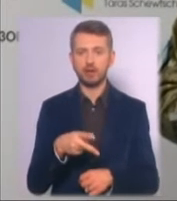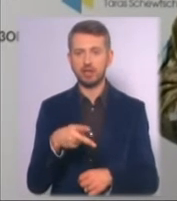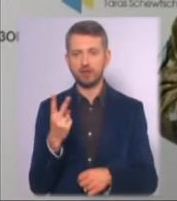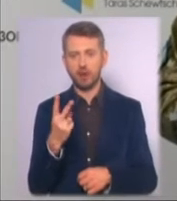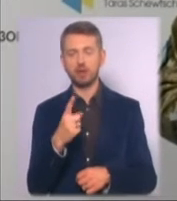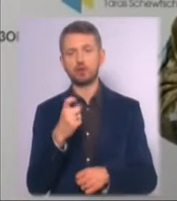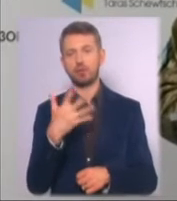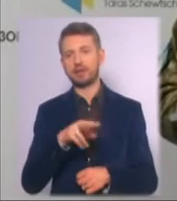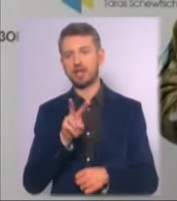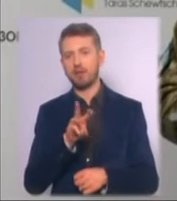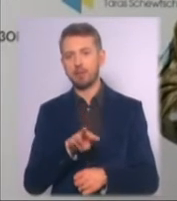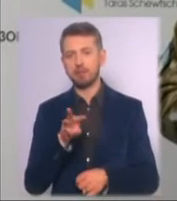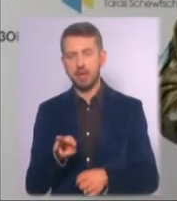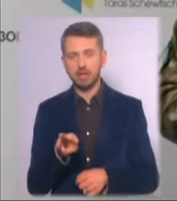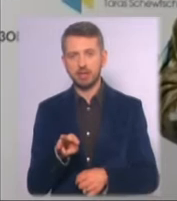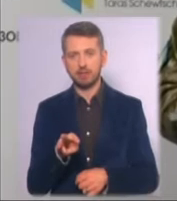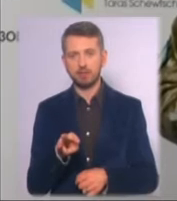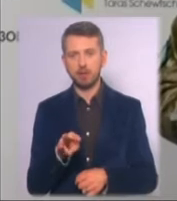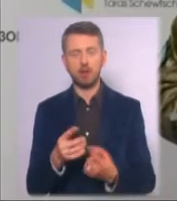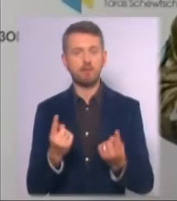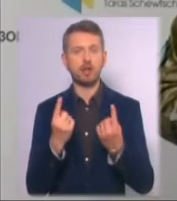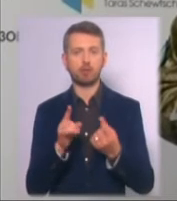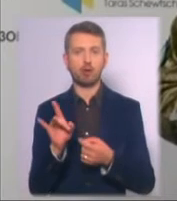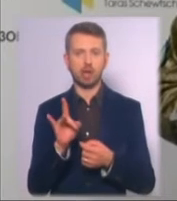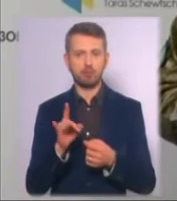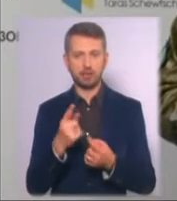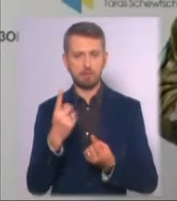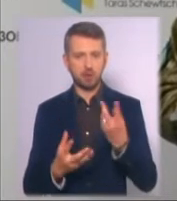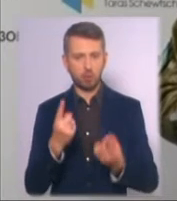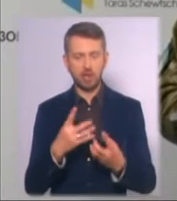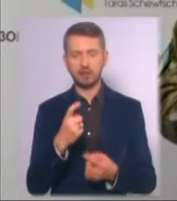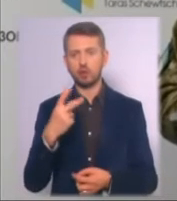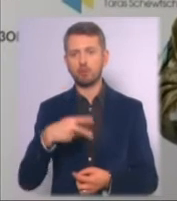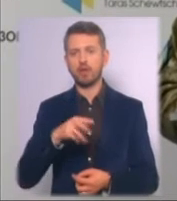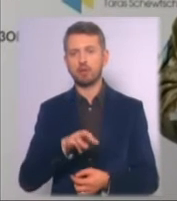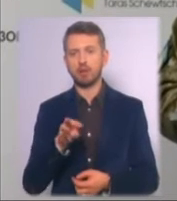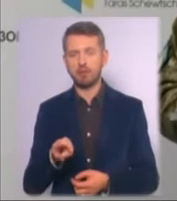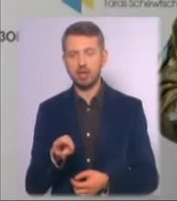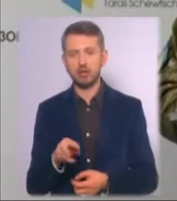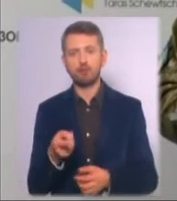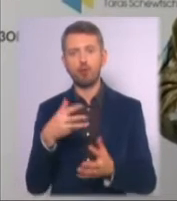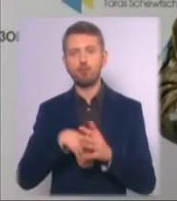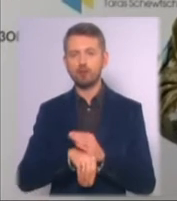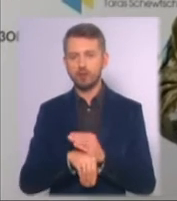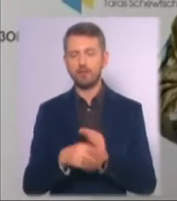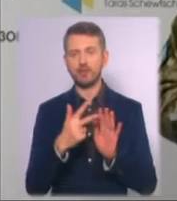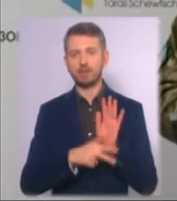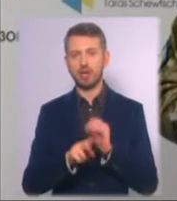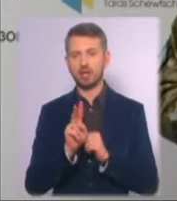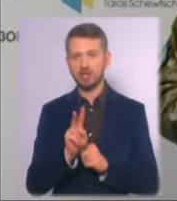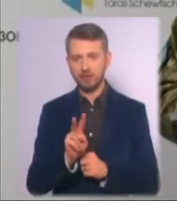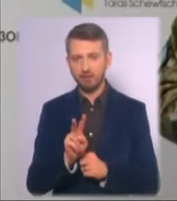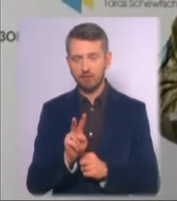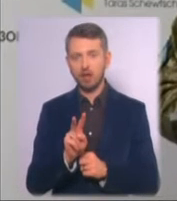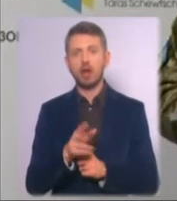122-152 мм, великокаліберні міномети 120 мм, в тому числі 82,